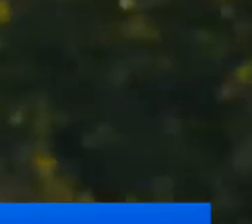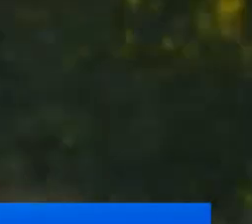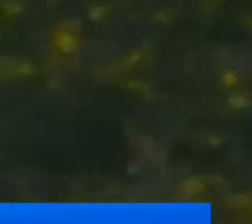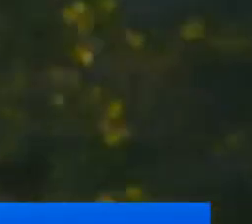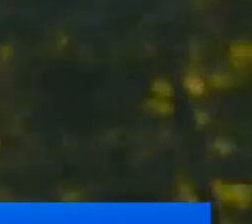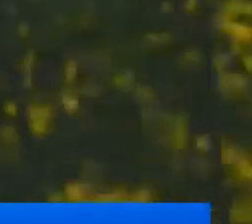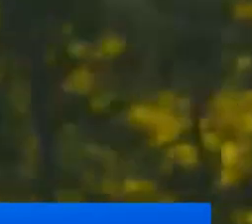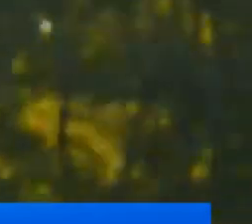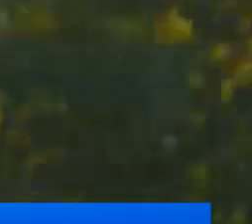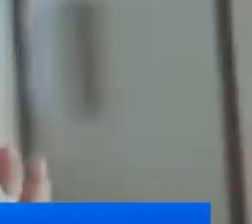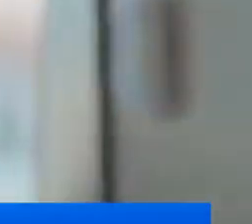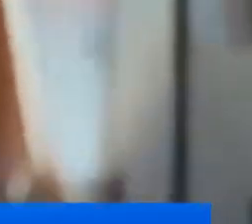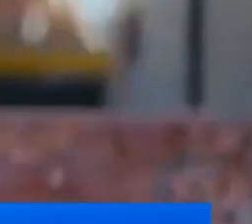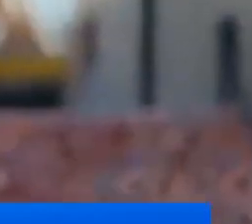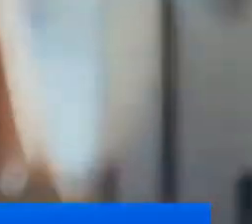ve